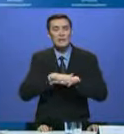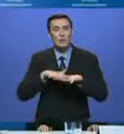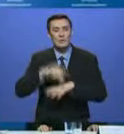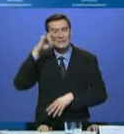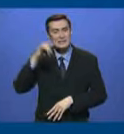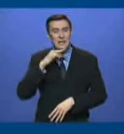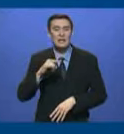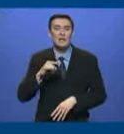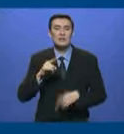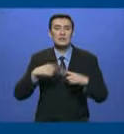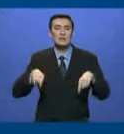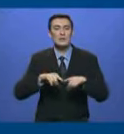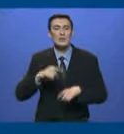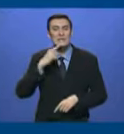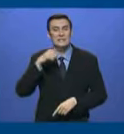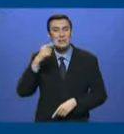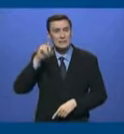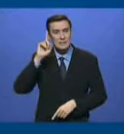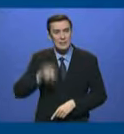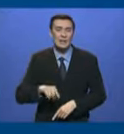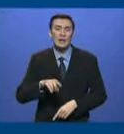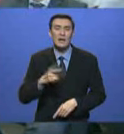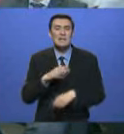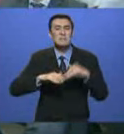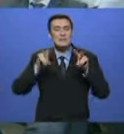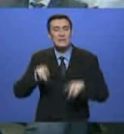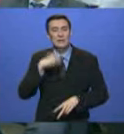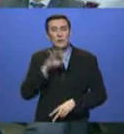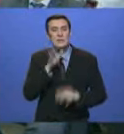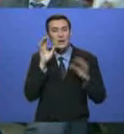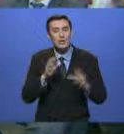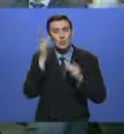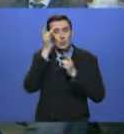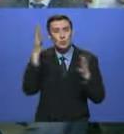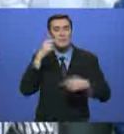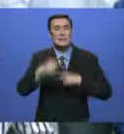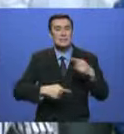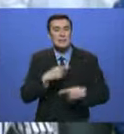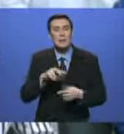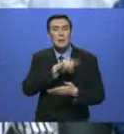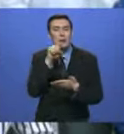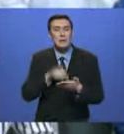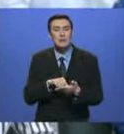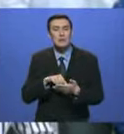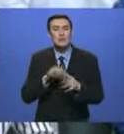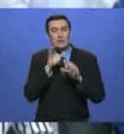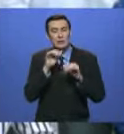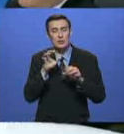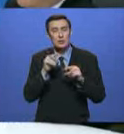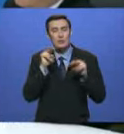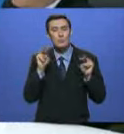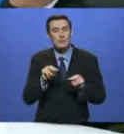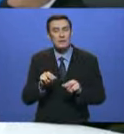Института языкознания имени Ахмета Байтурсынова. Эксперты говорили также о сохранении культурного наследия и проблемах соблюдения авторских